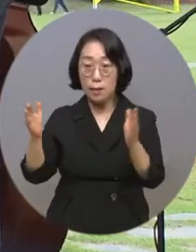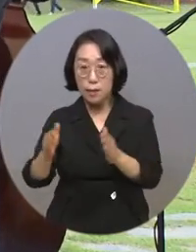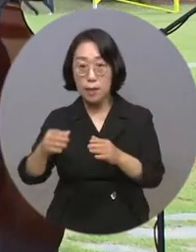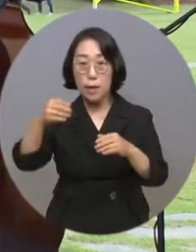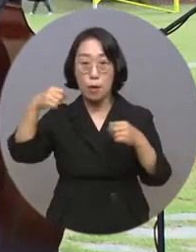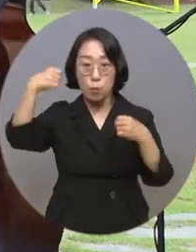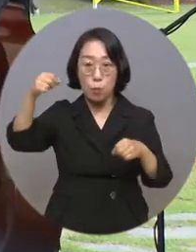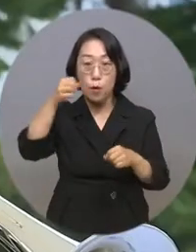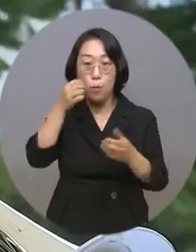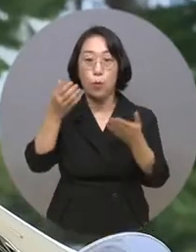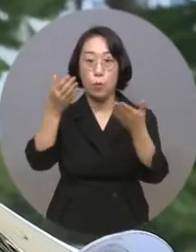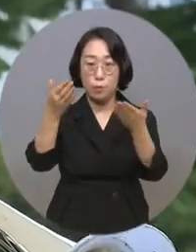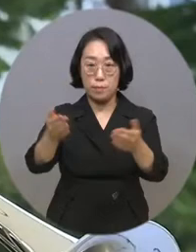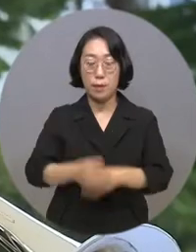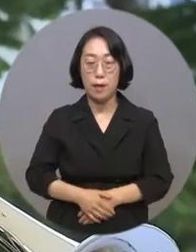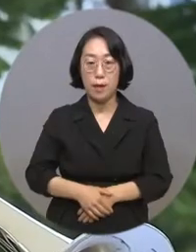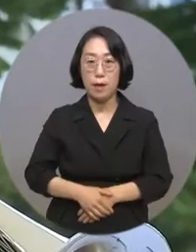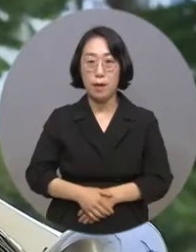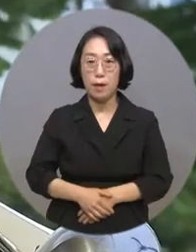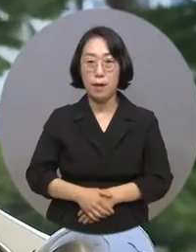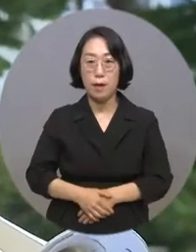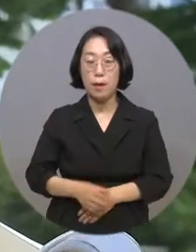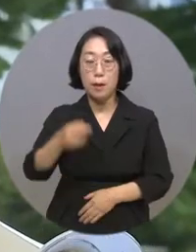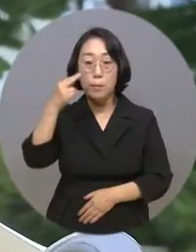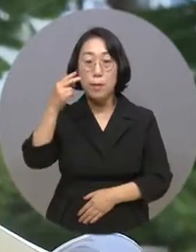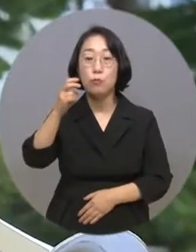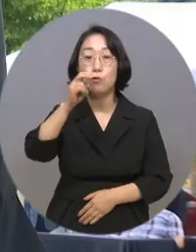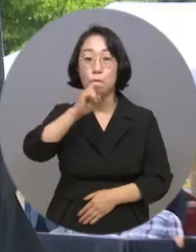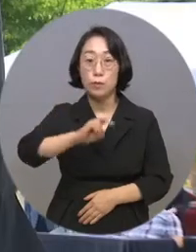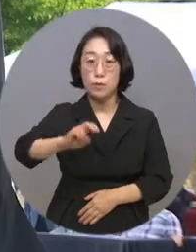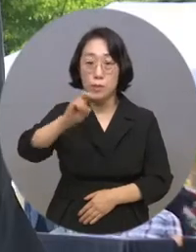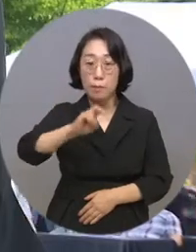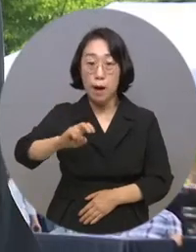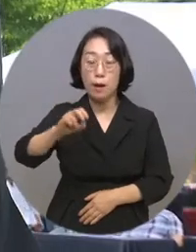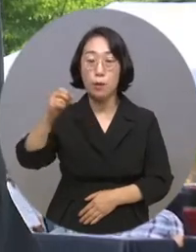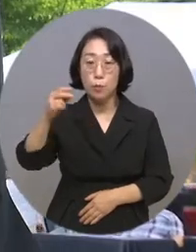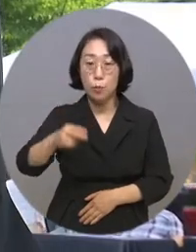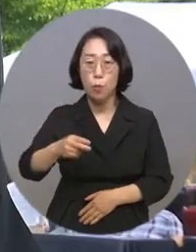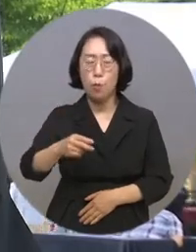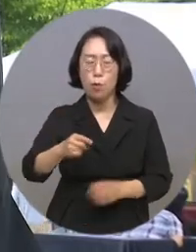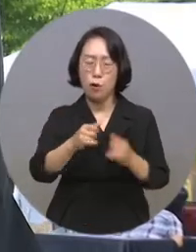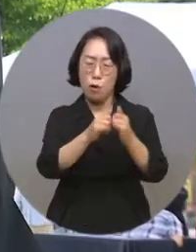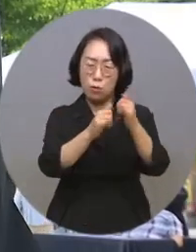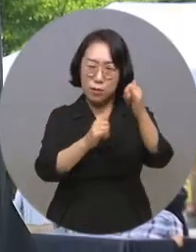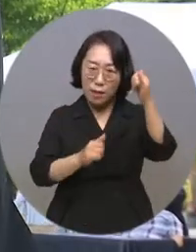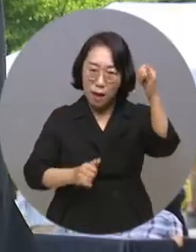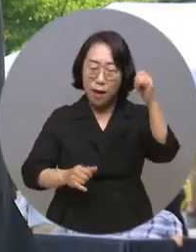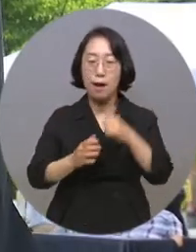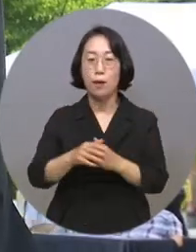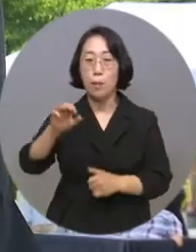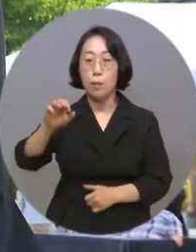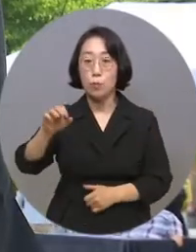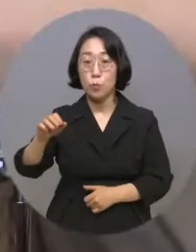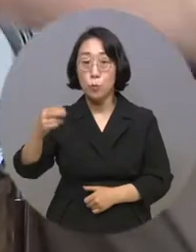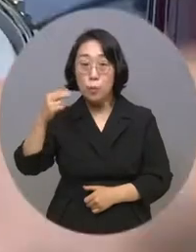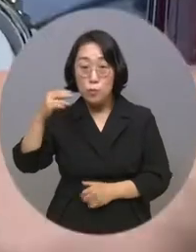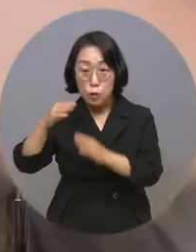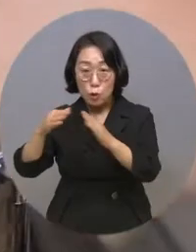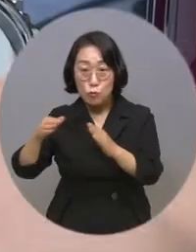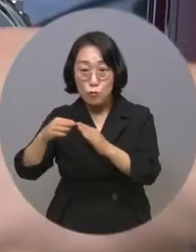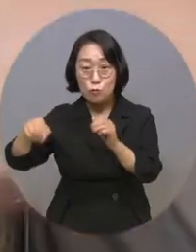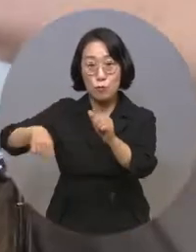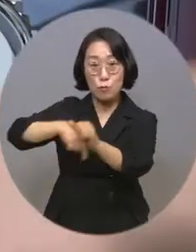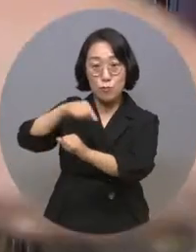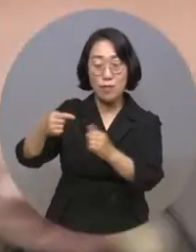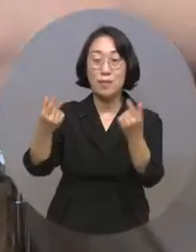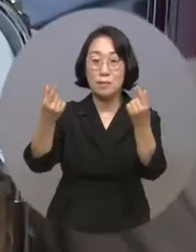계속됩니다. 뉴올리언스의 재즈와 전주의 소리는 수백 년 쌓아온 역사와 삶을 닮은 음악입니다. 대한민국